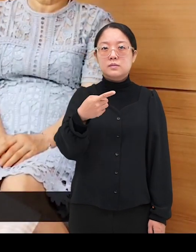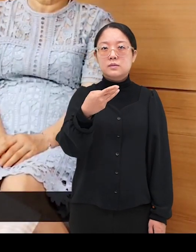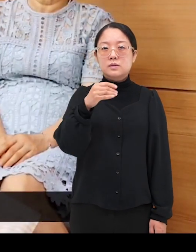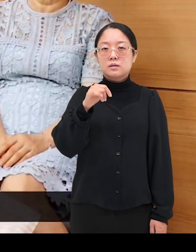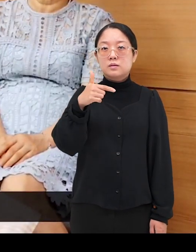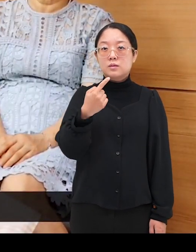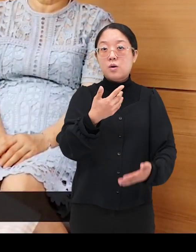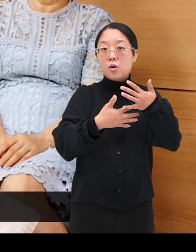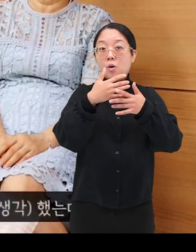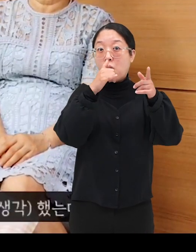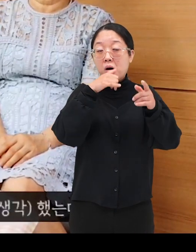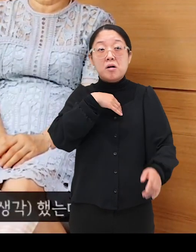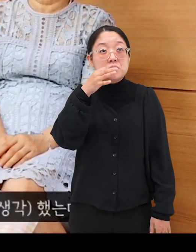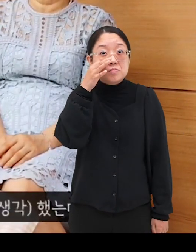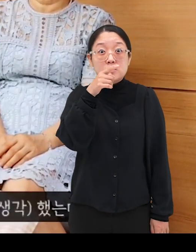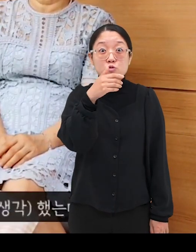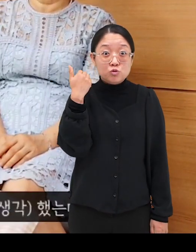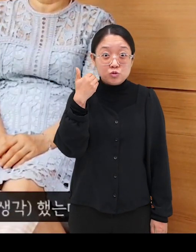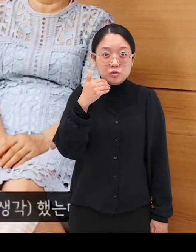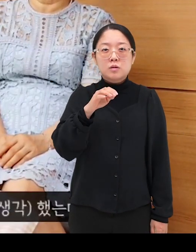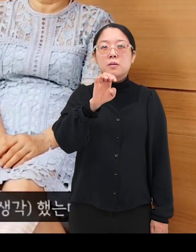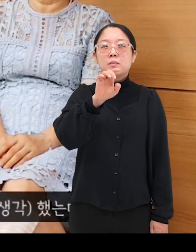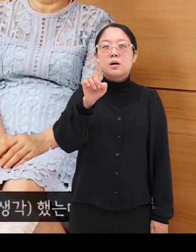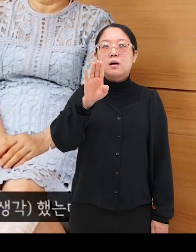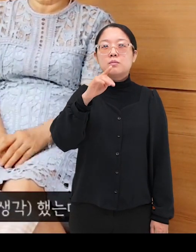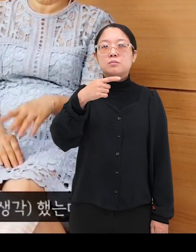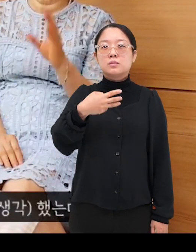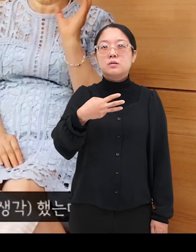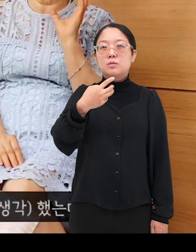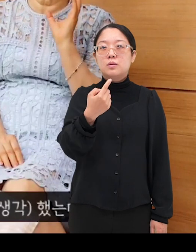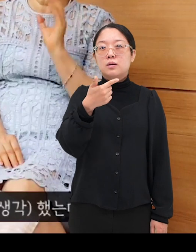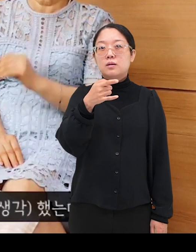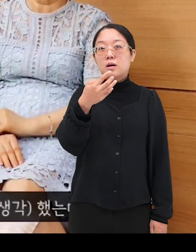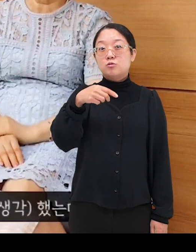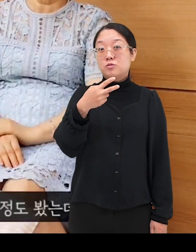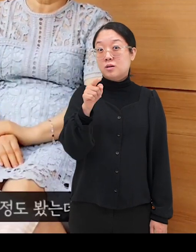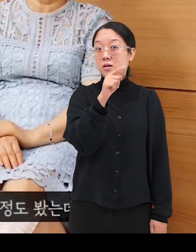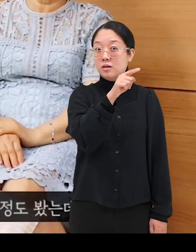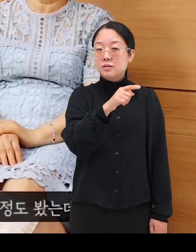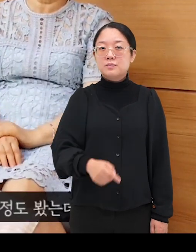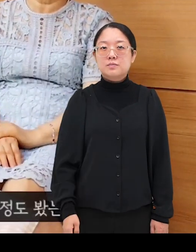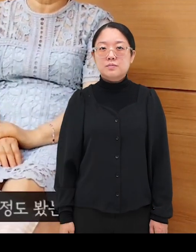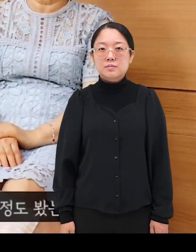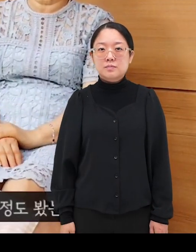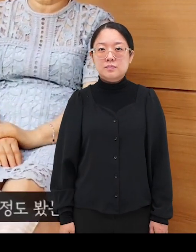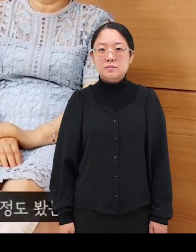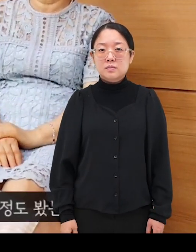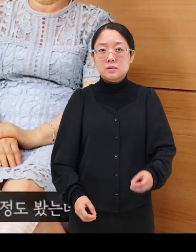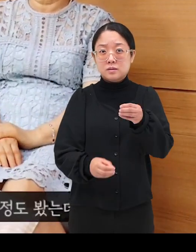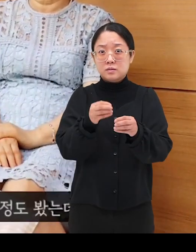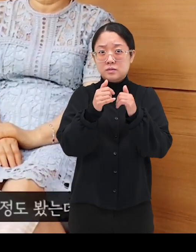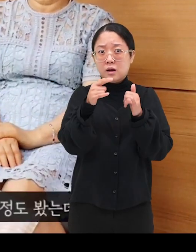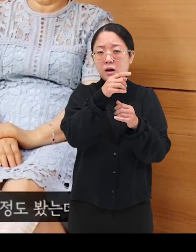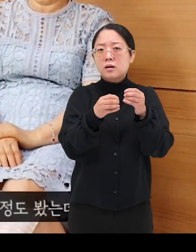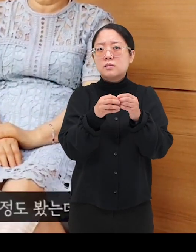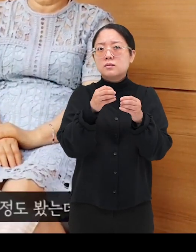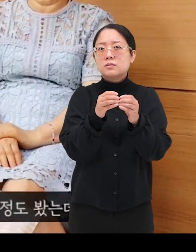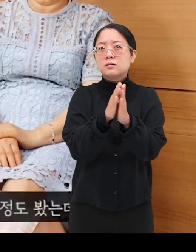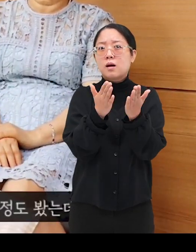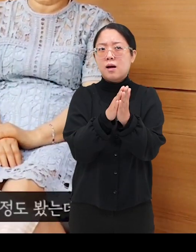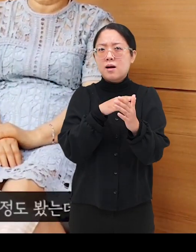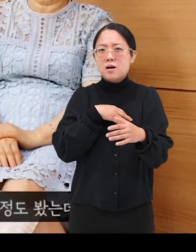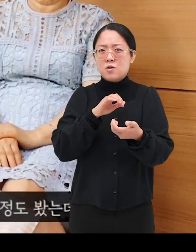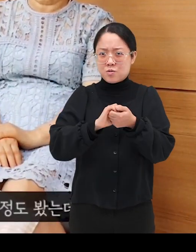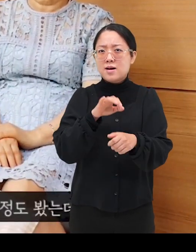영화를 보고 파블로 네루다라는 시인의 시집을 사봐야겠다라고 했는데 그걸 잃어버리고 있었어요. 근데 그 영화를 한 4번